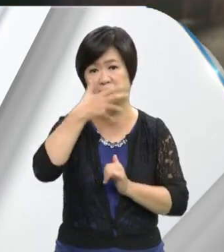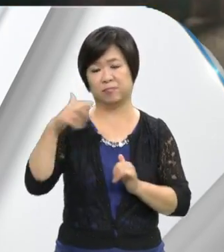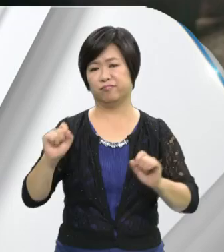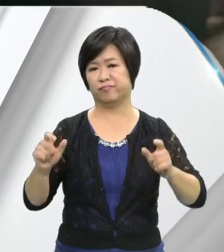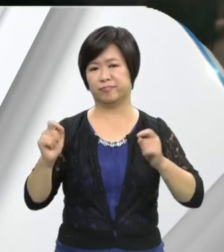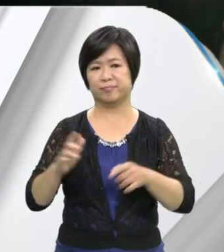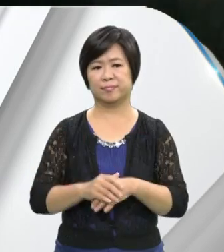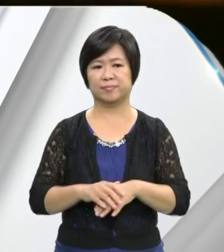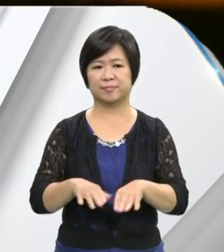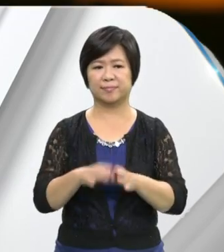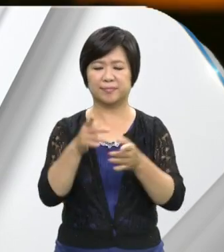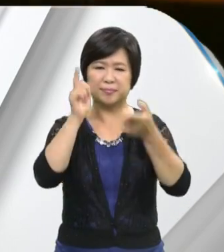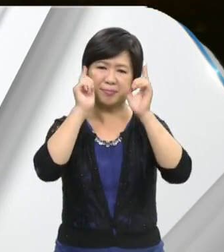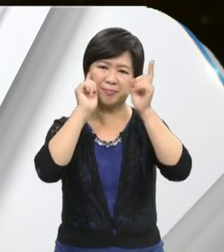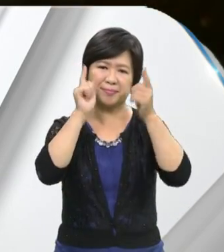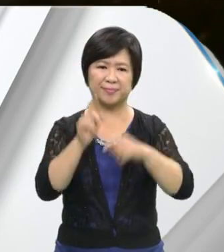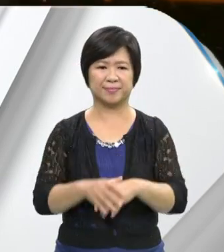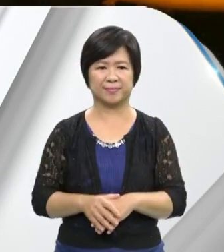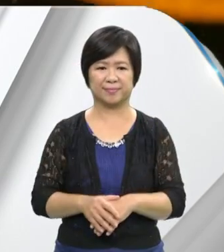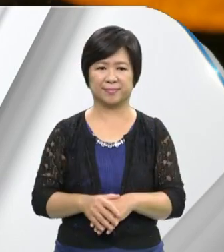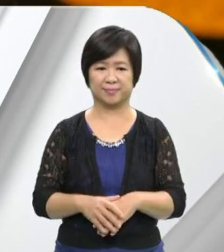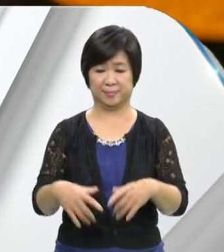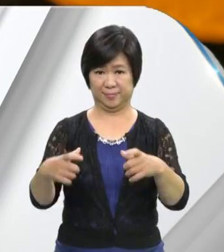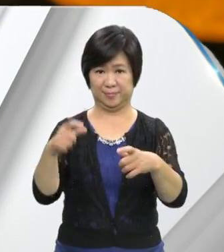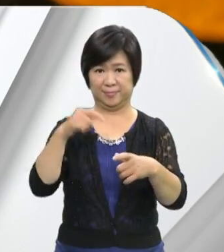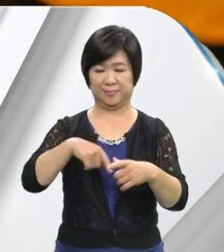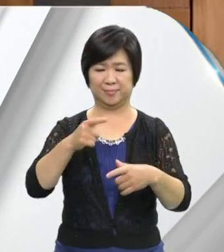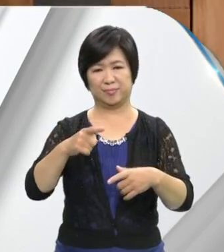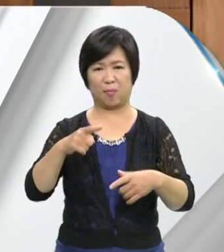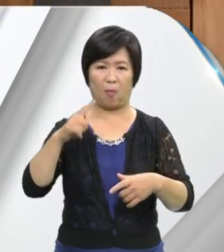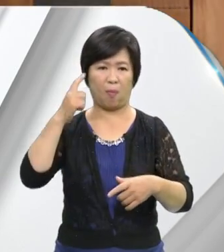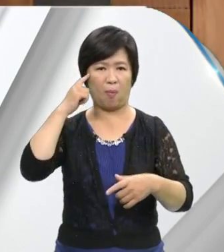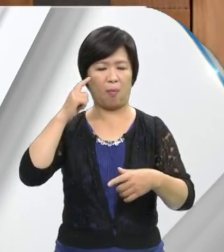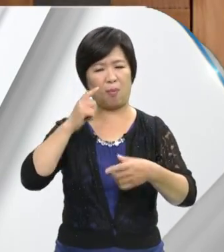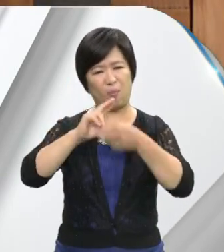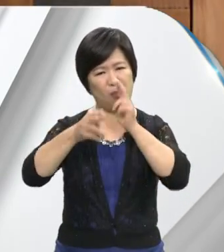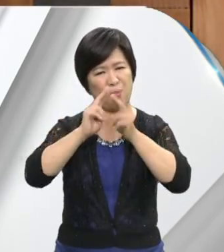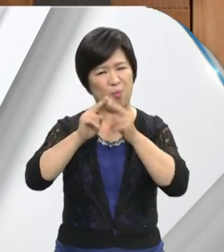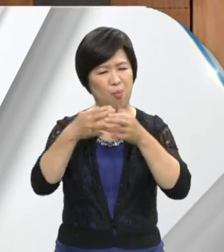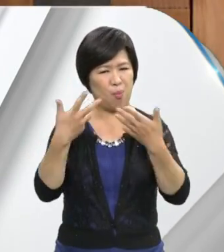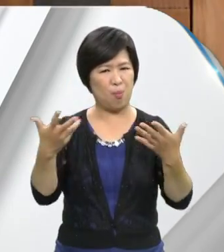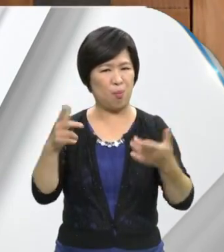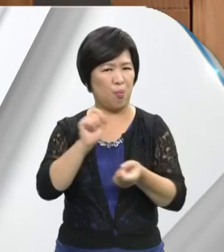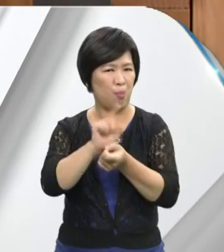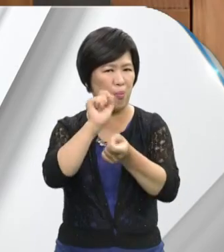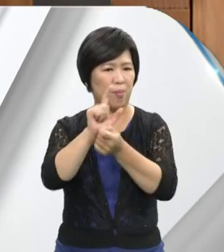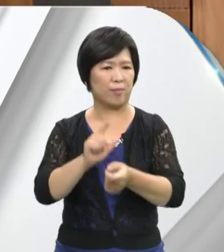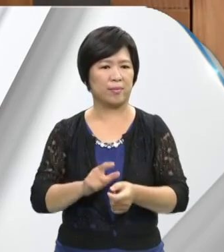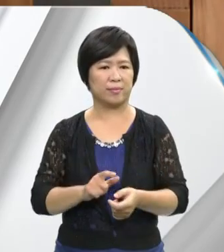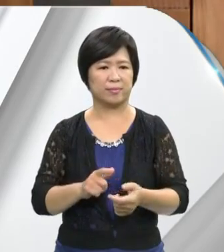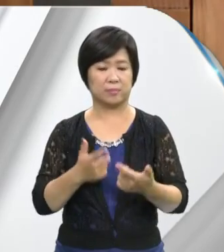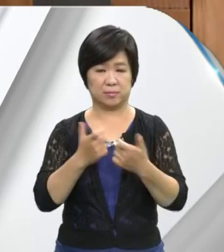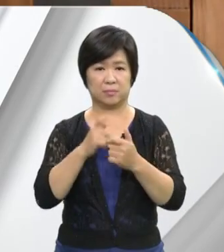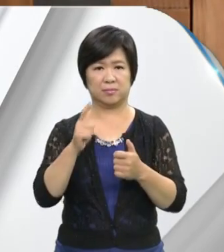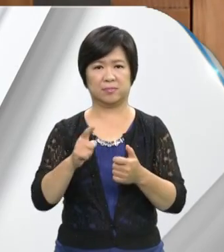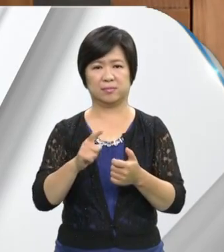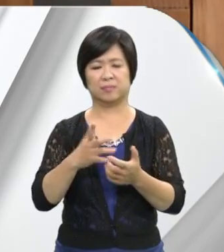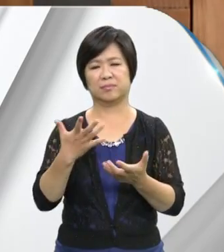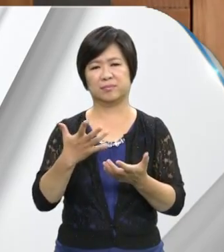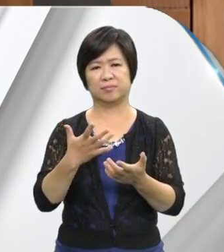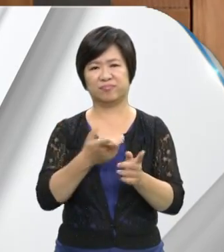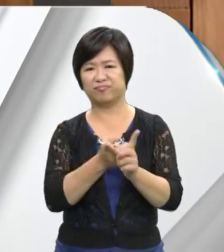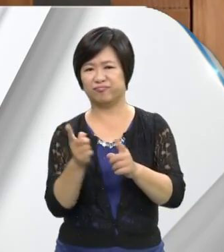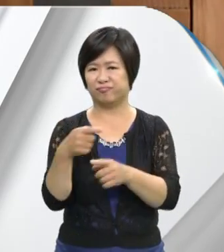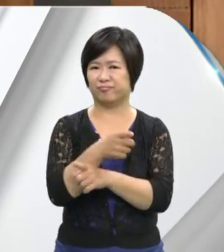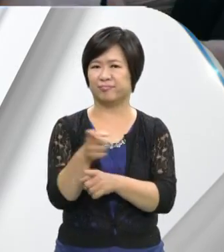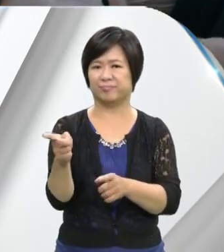始搞入我。 像这张专辑来讲，懂到点点的东西，要点点的东西就很适合用很跳的曲风